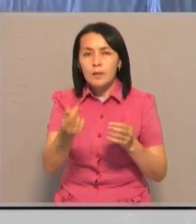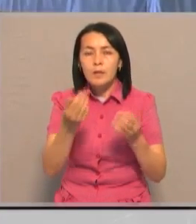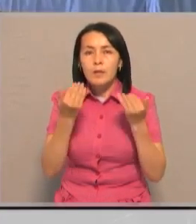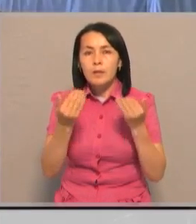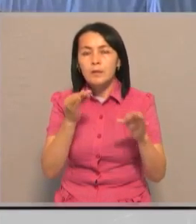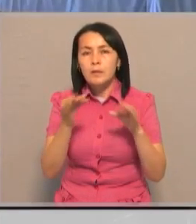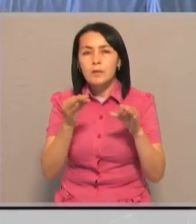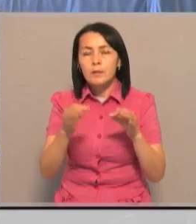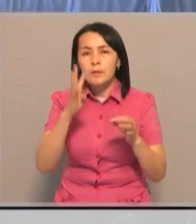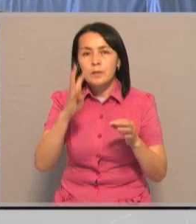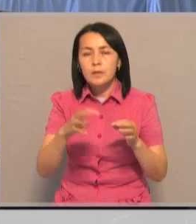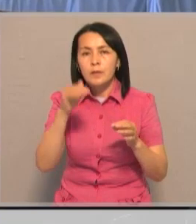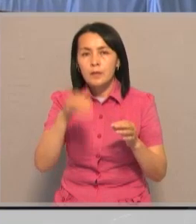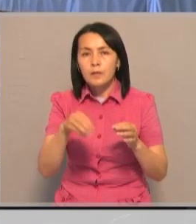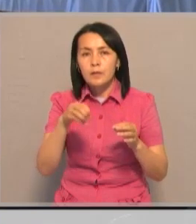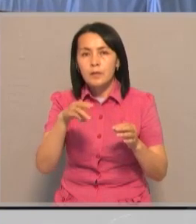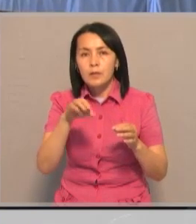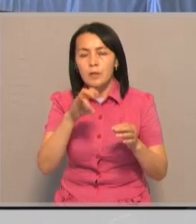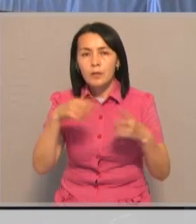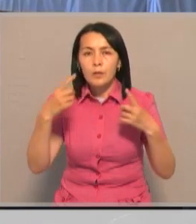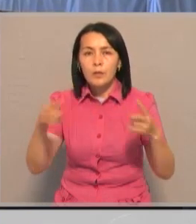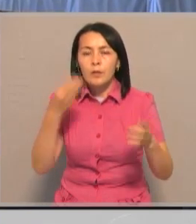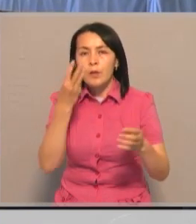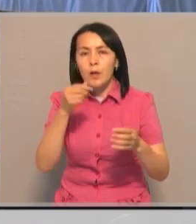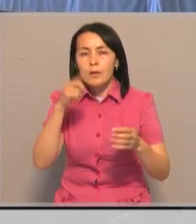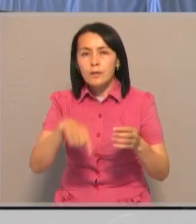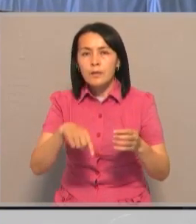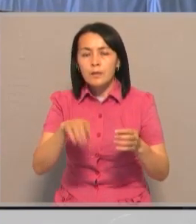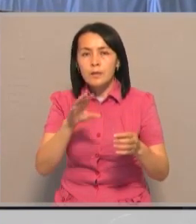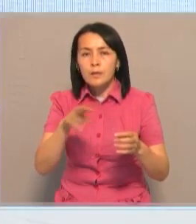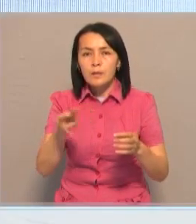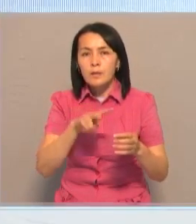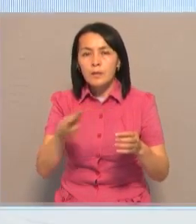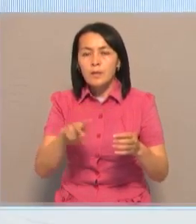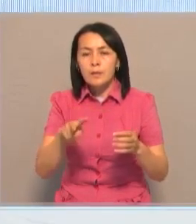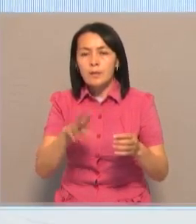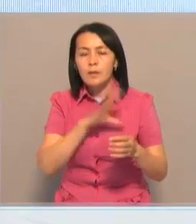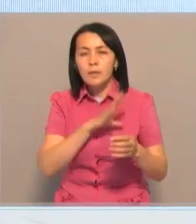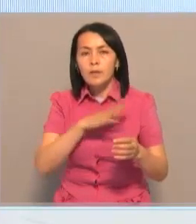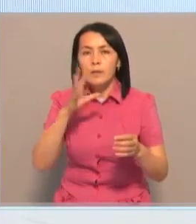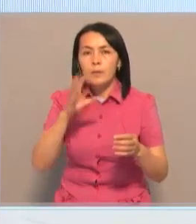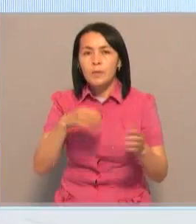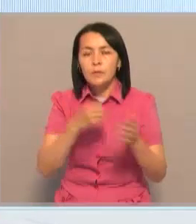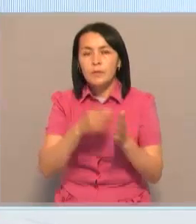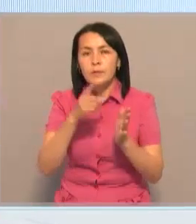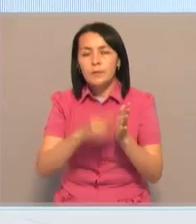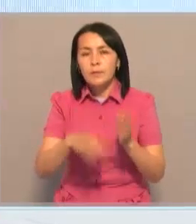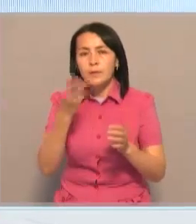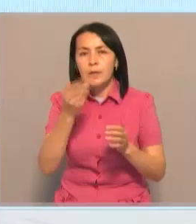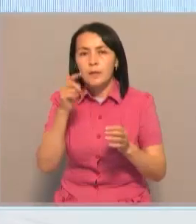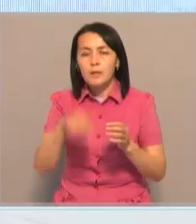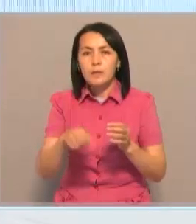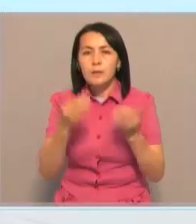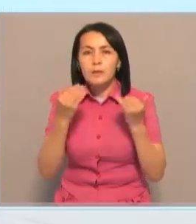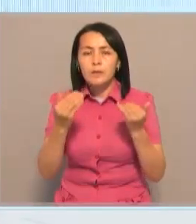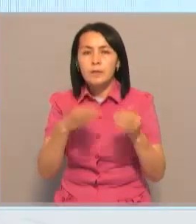примерно на 400 тысяч тонн. При этом розничная цена на СНГ за литр в РК варьируется от 50 до 70 тенге в